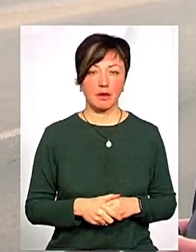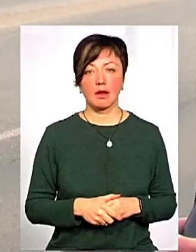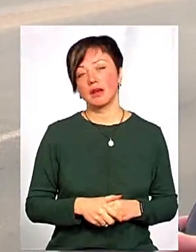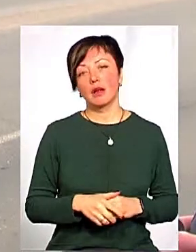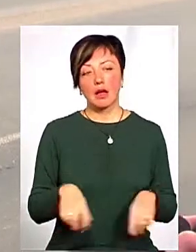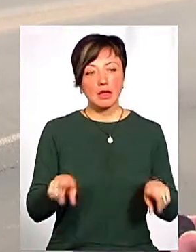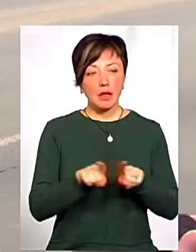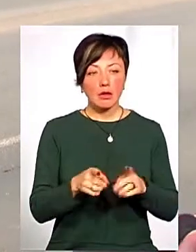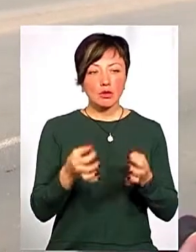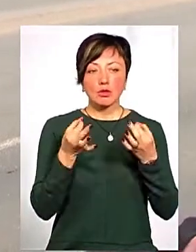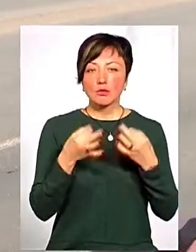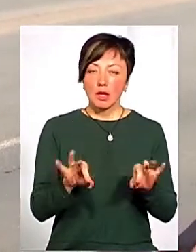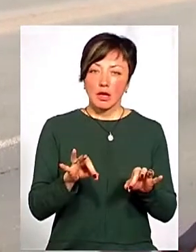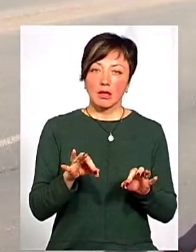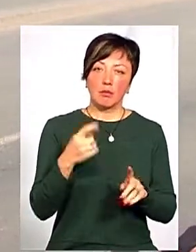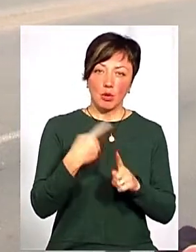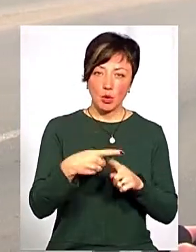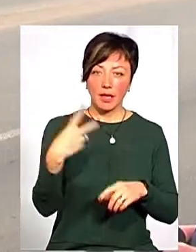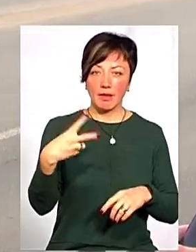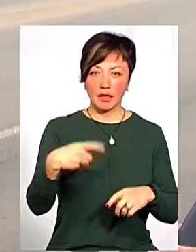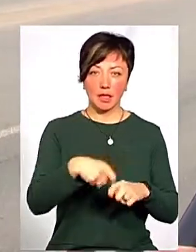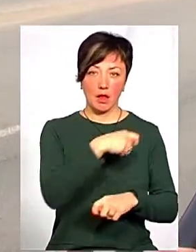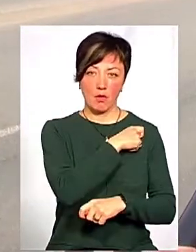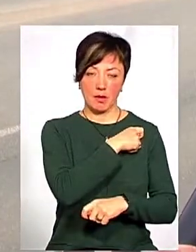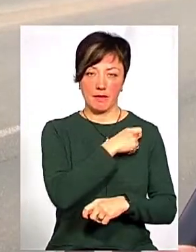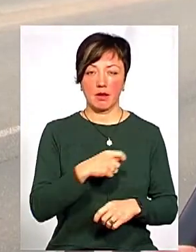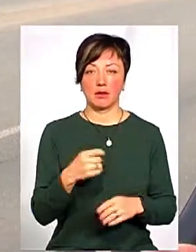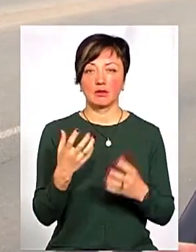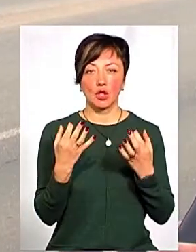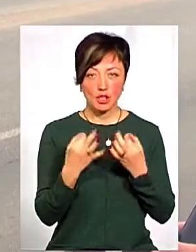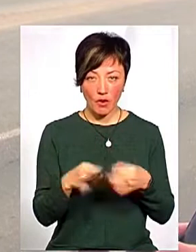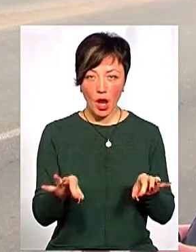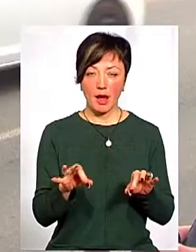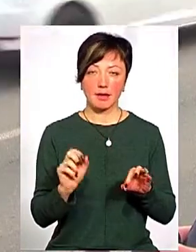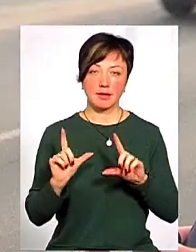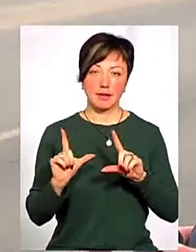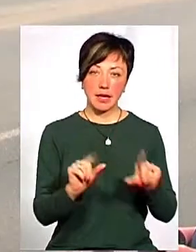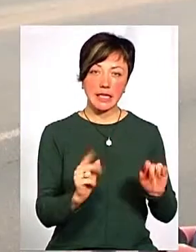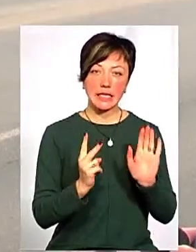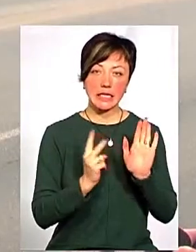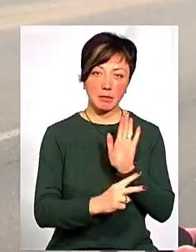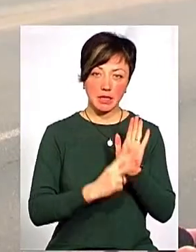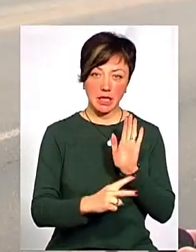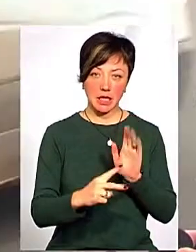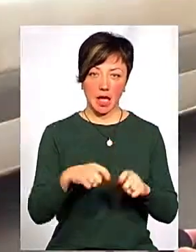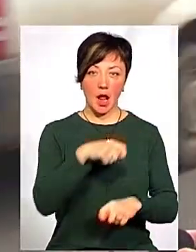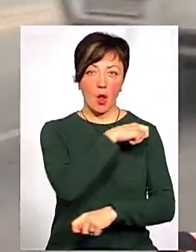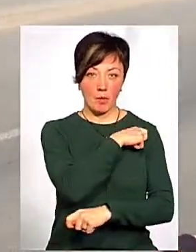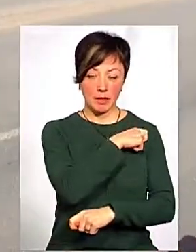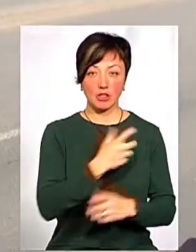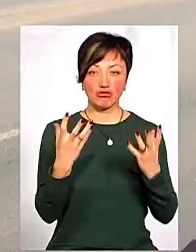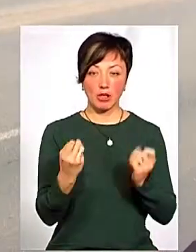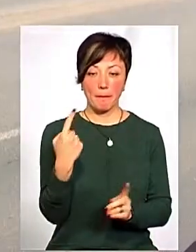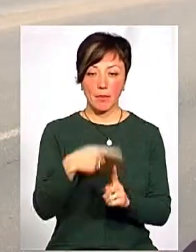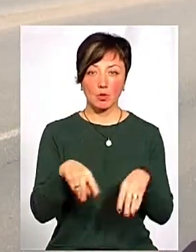Також допускається плюс 20 кілометрів, тобі ж дозволяється їхати 70 кілометрів, і ще